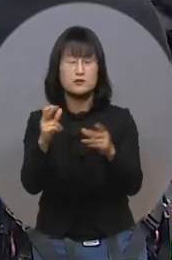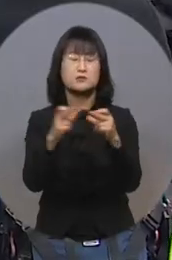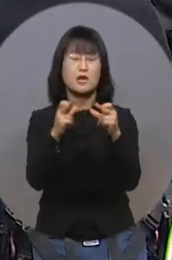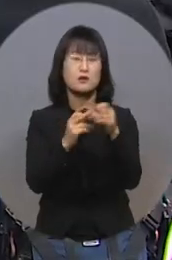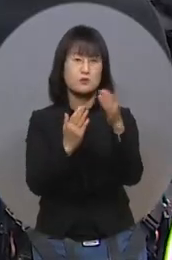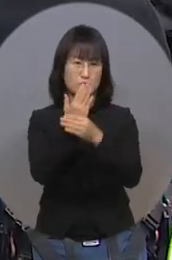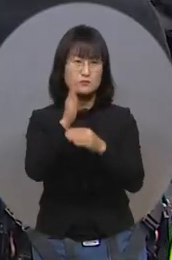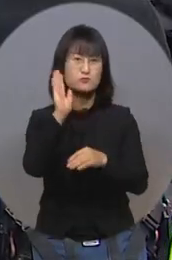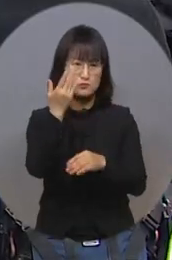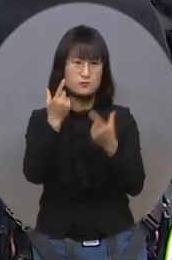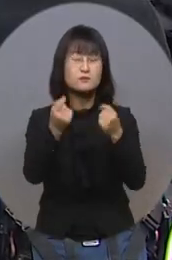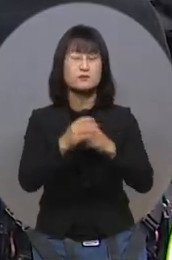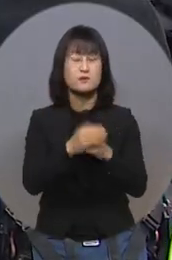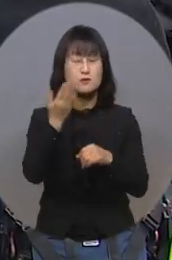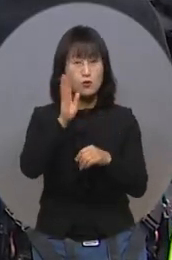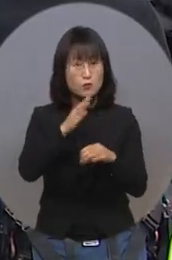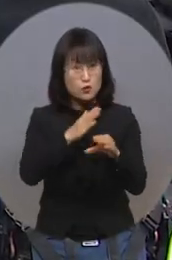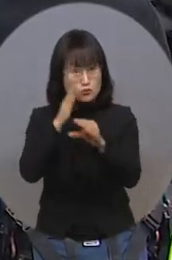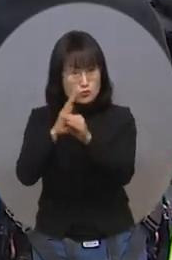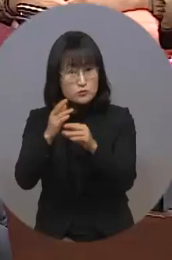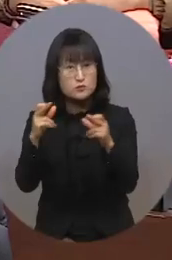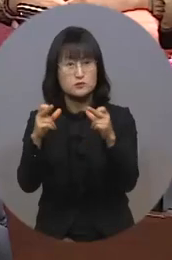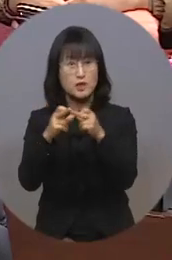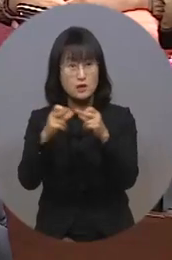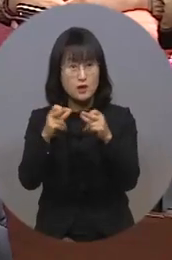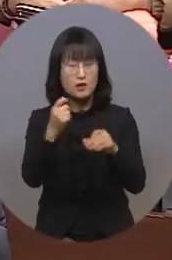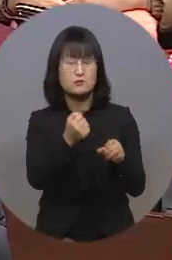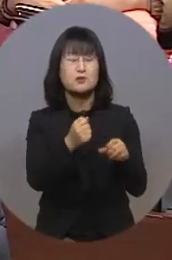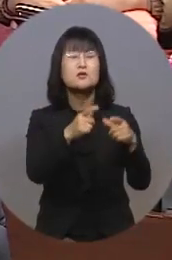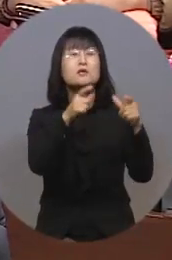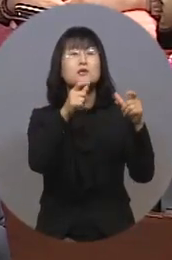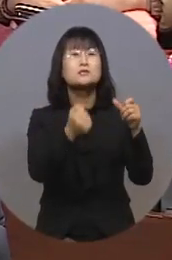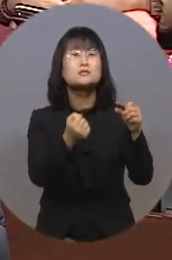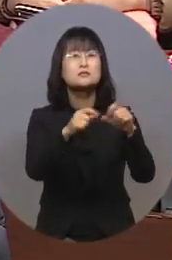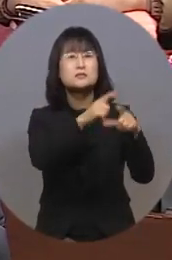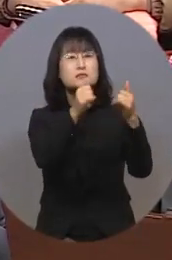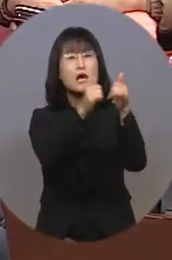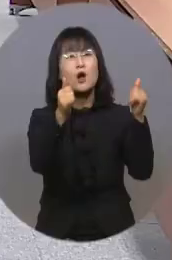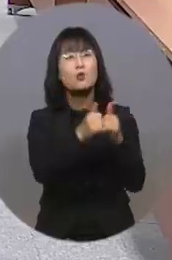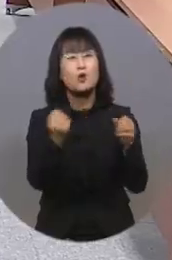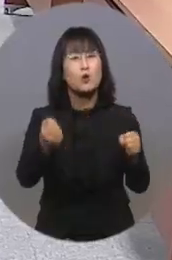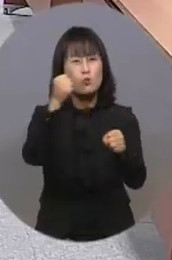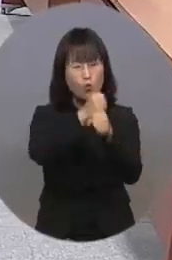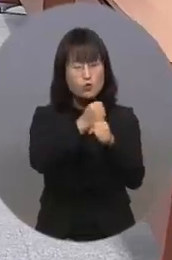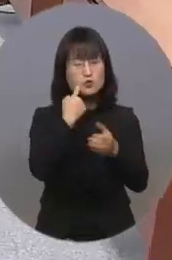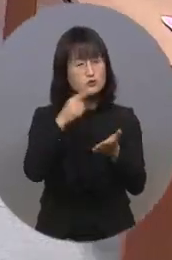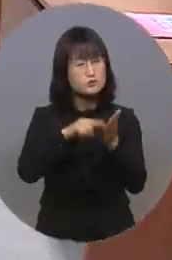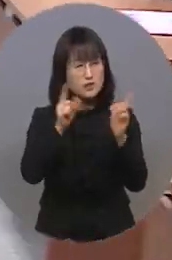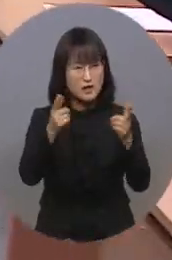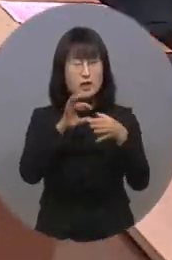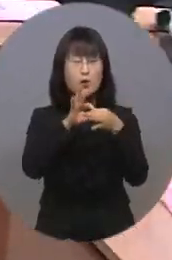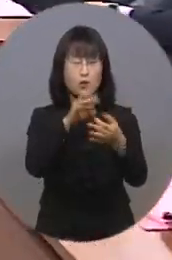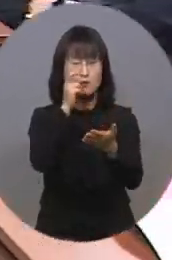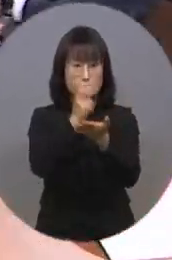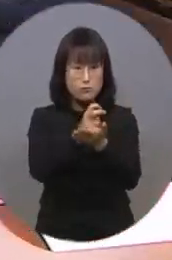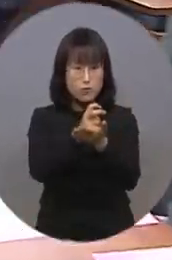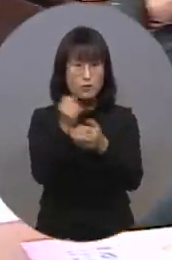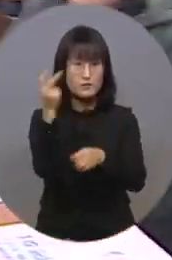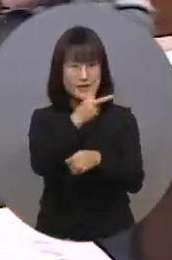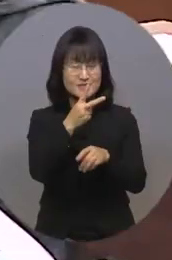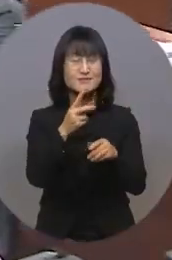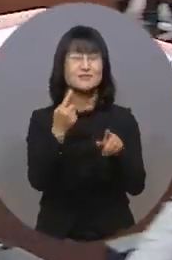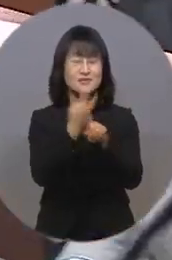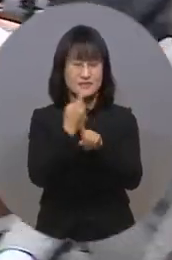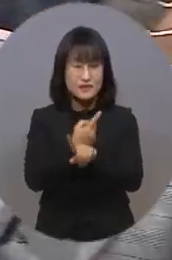아직까지 중도장애인의 지역사회복기는 난항이 이어지고 있습니다 관련법이 제정되면서 장애인의